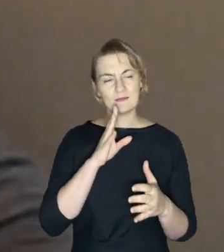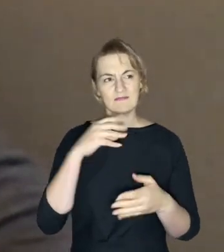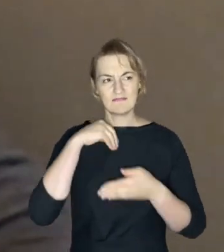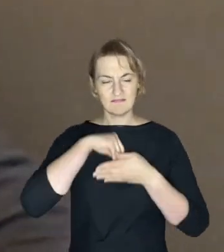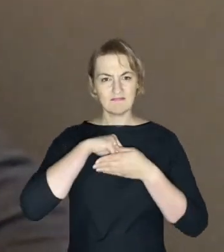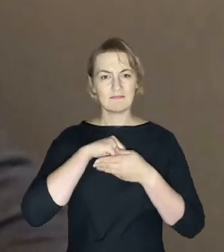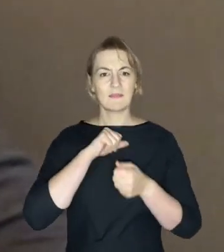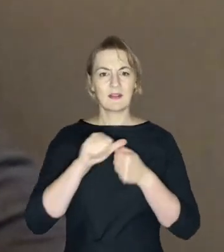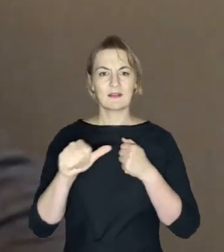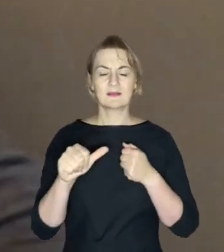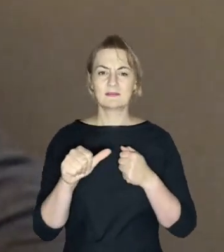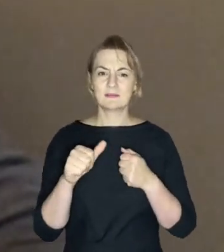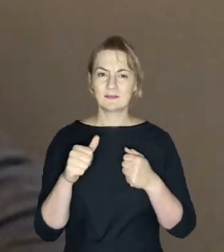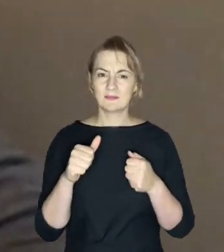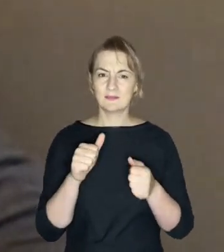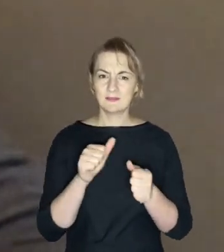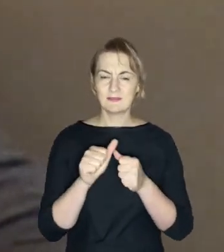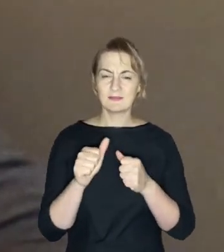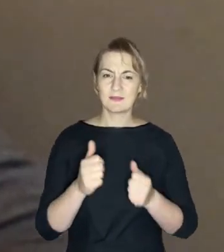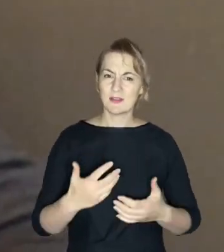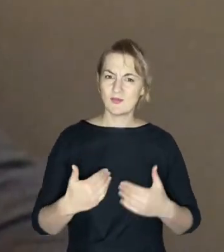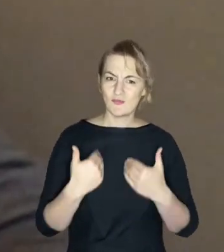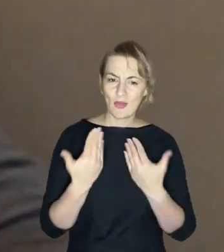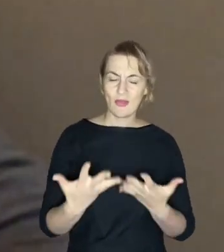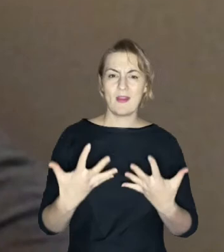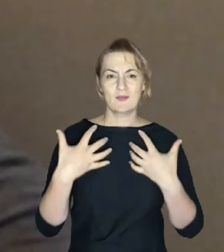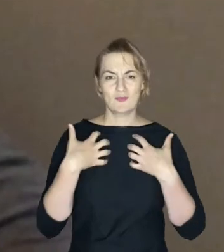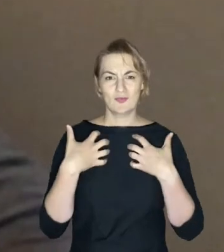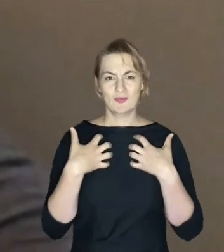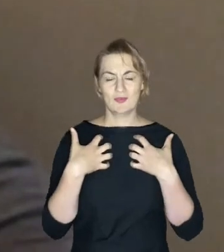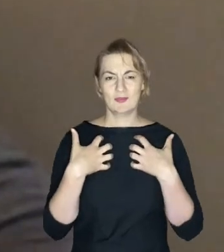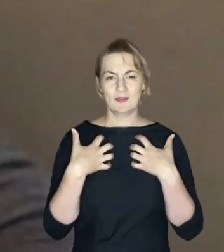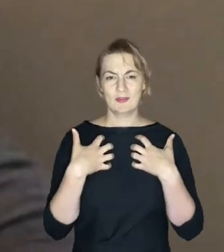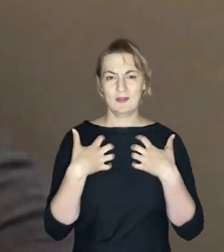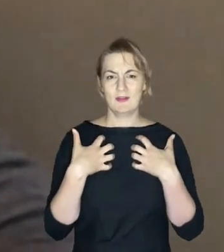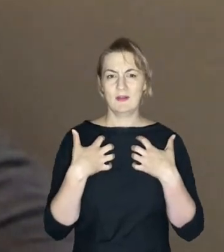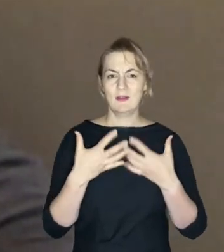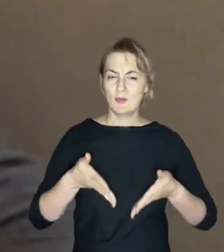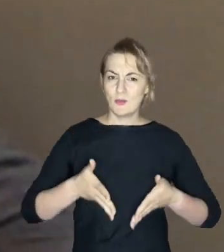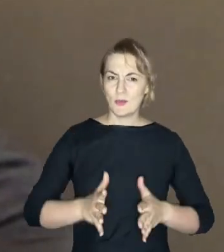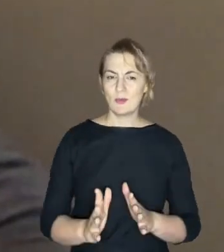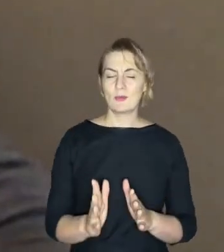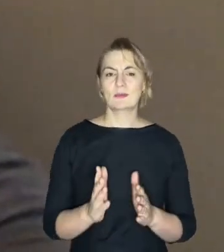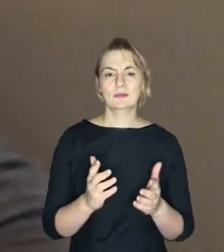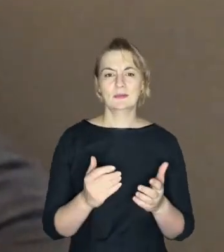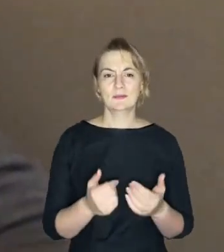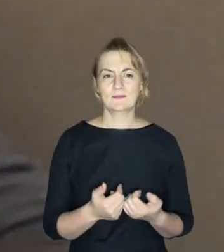ich istnienie, ich zdolność dodawania życia, prawda, ich